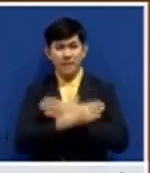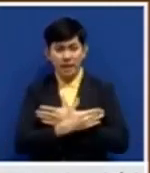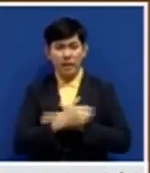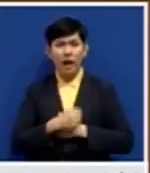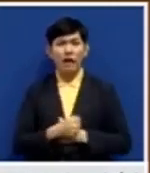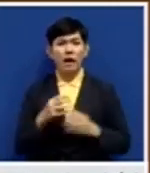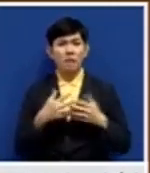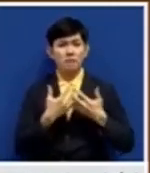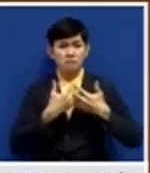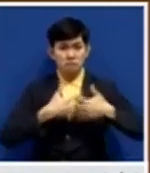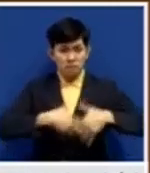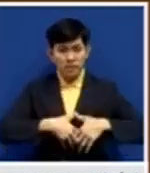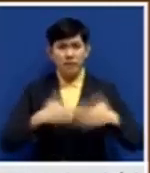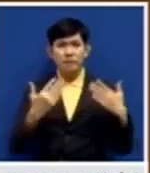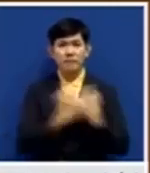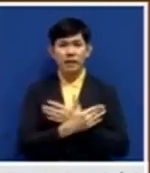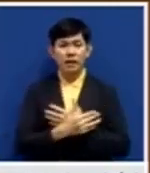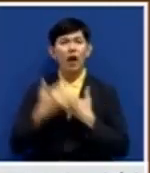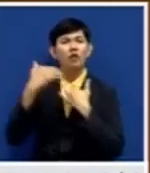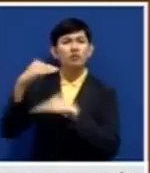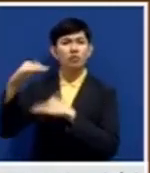ยนการค้าเปลี่ยน